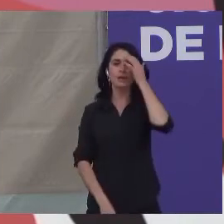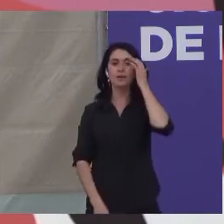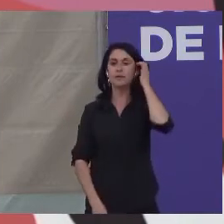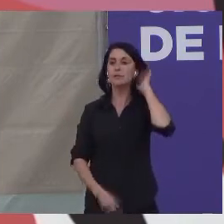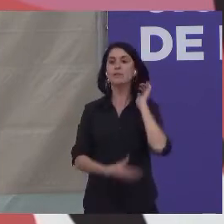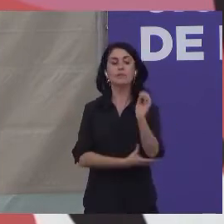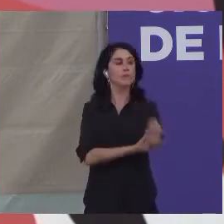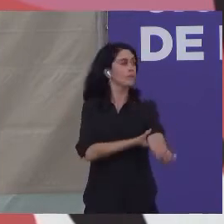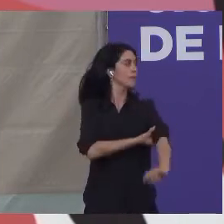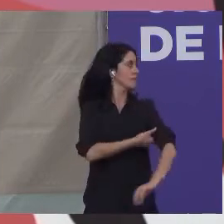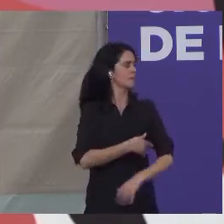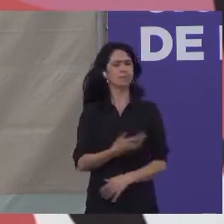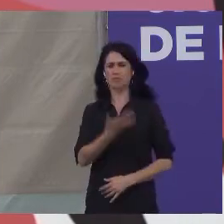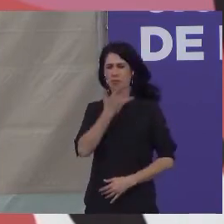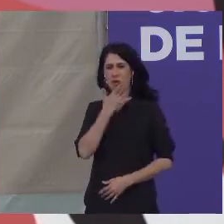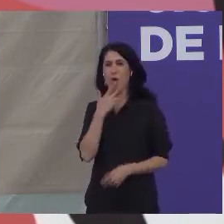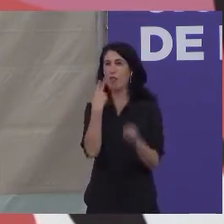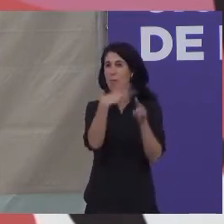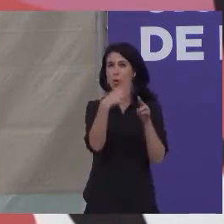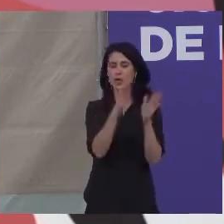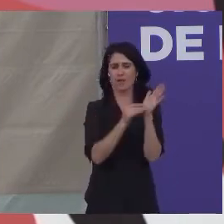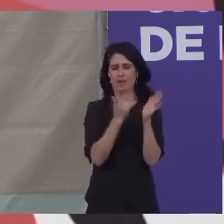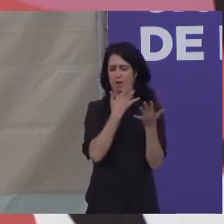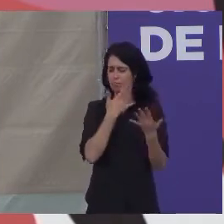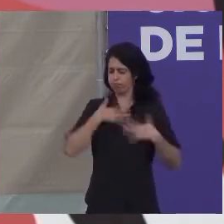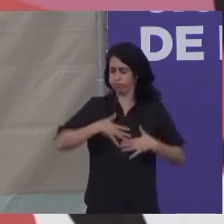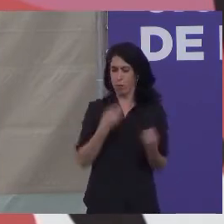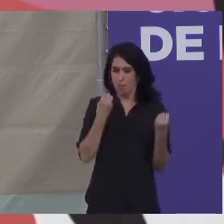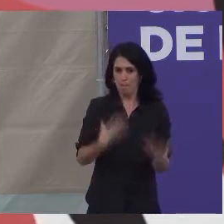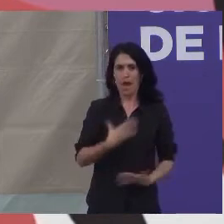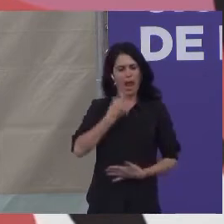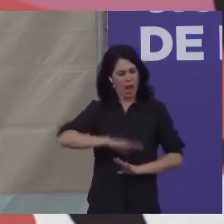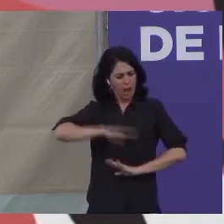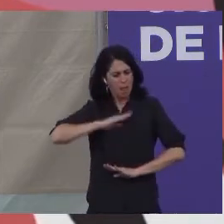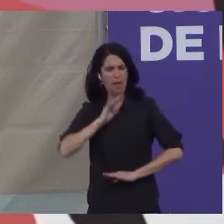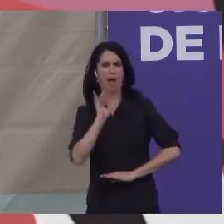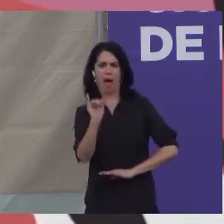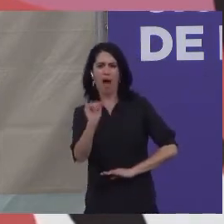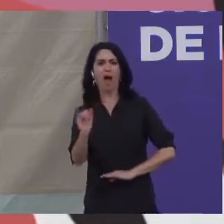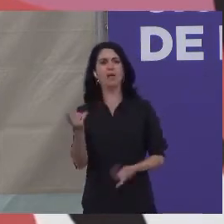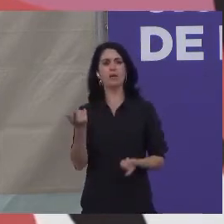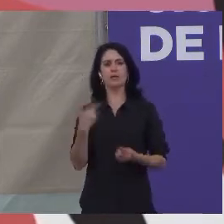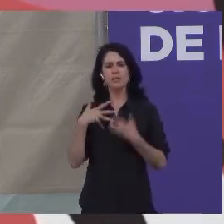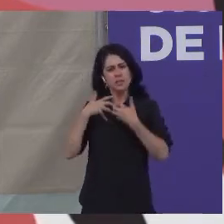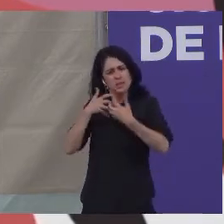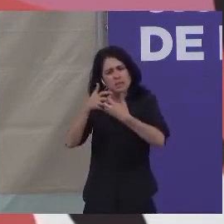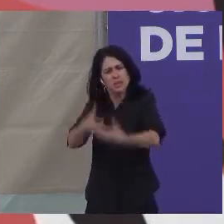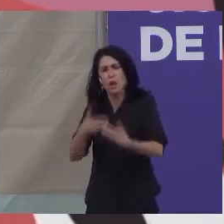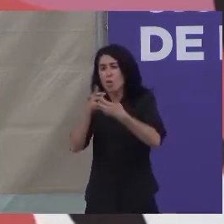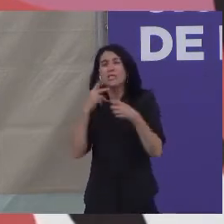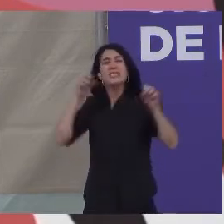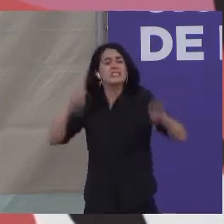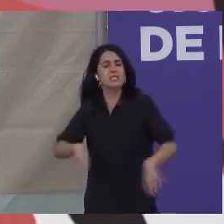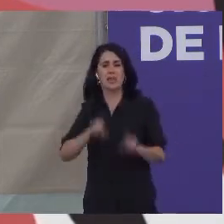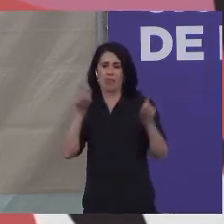capaç, coneixedora de la política valenciana, lluitadora, que lluita sense descans contra la